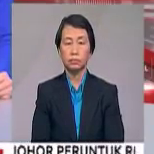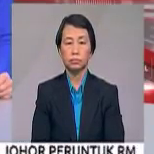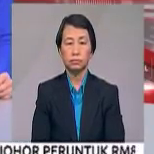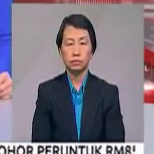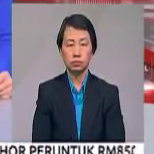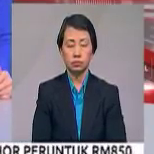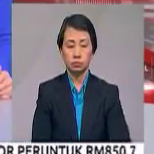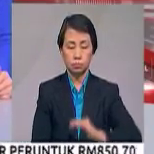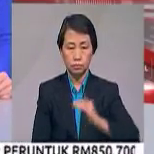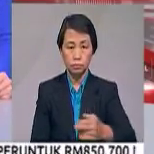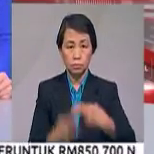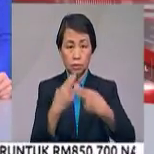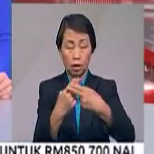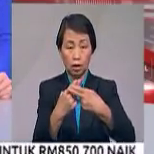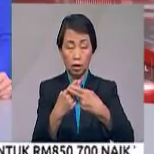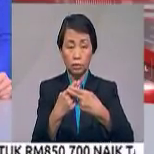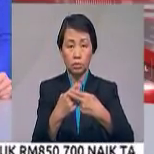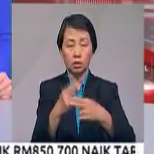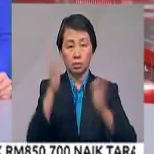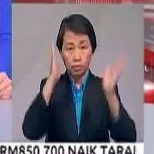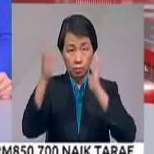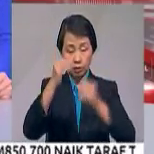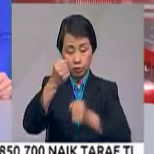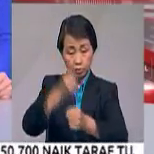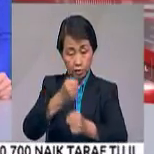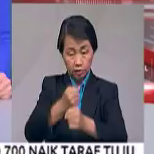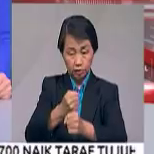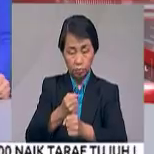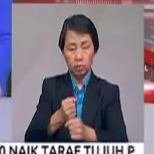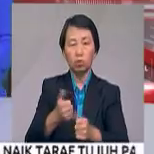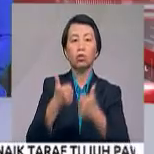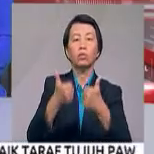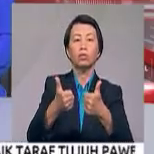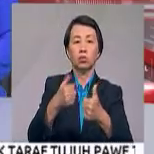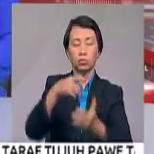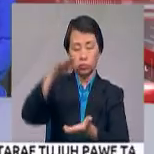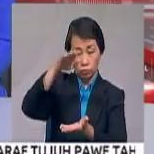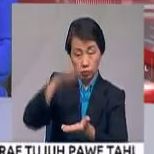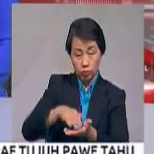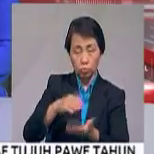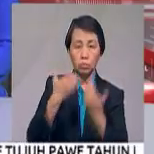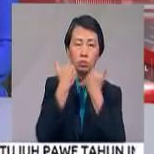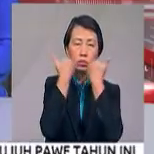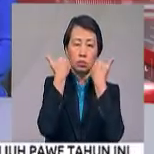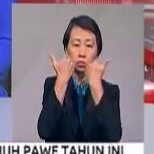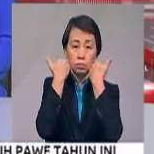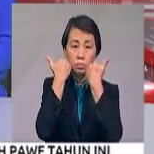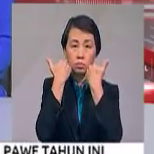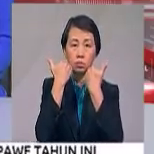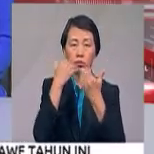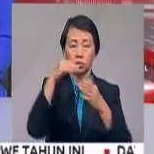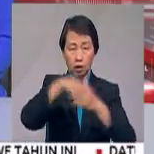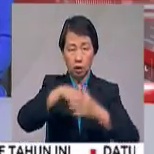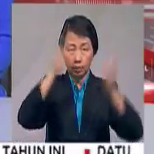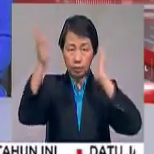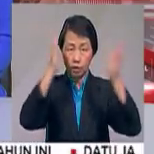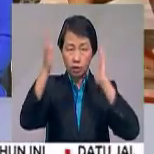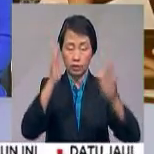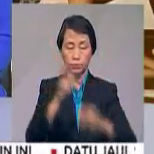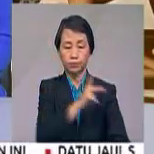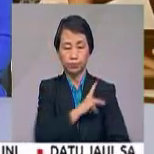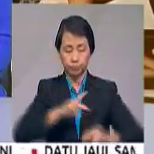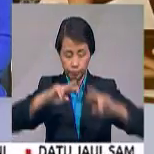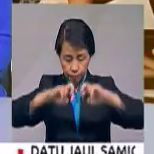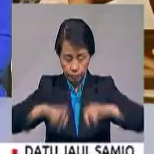Langkah #MalaysiaKerja merupakan satu strategi bijak untuk mengurangkan jurang pengangguran dalam negara. Menurut Ketua